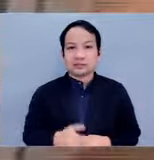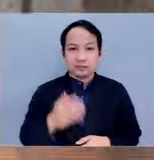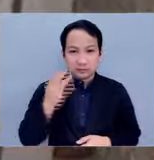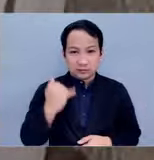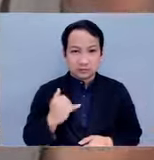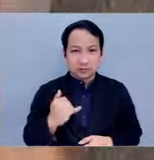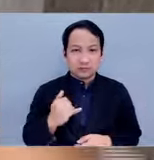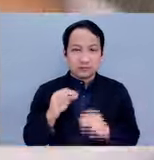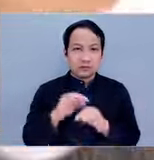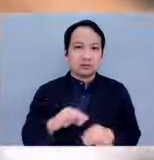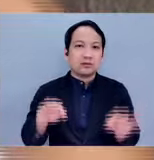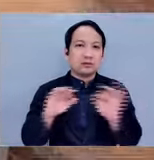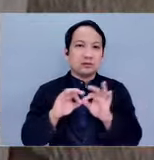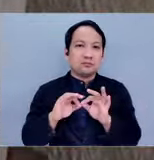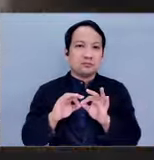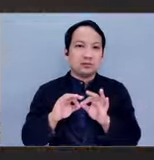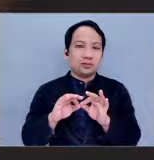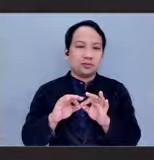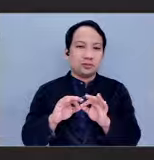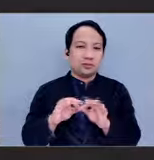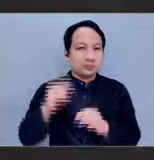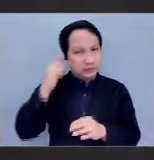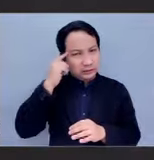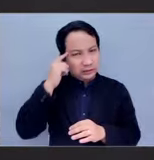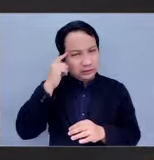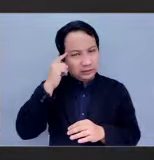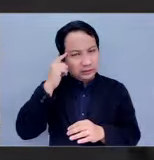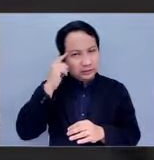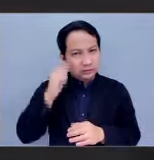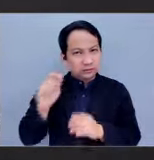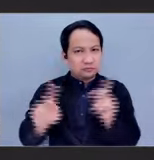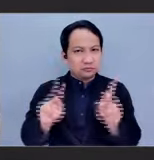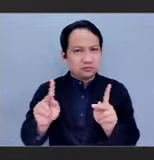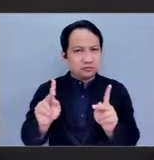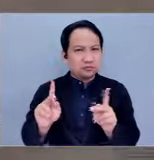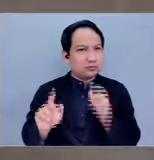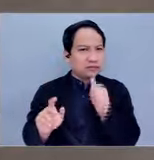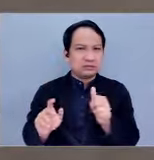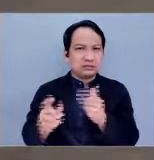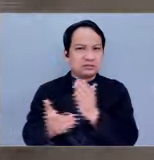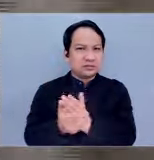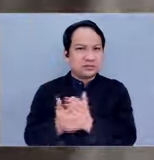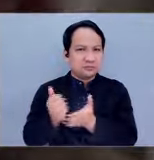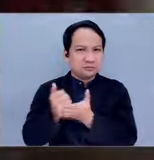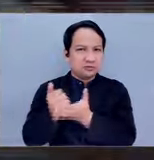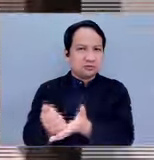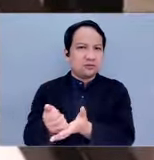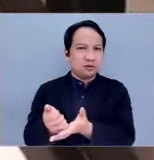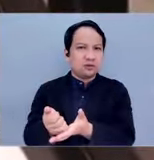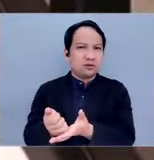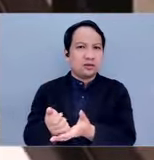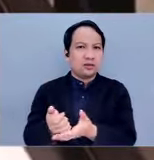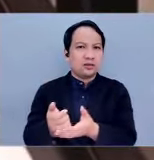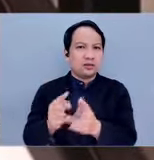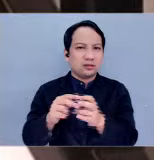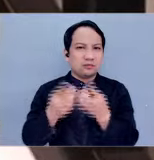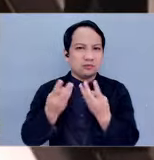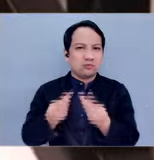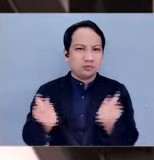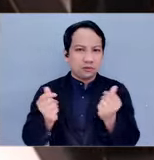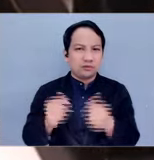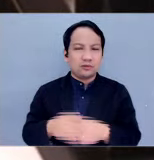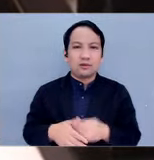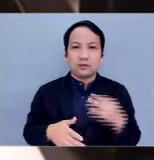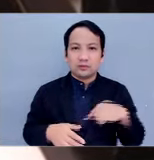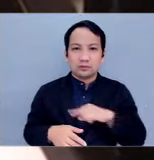mahalaga na raw kay Seska ang isipin ng iba at hindi siya titigil tumulong kahit pang maubusan siya. Sobrang halaga po ng